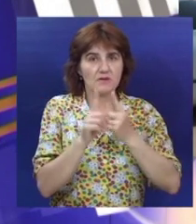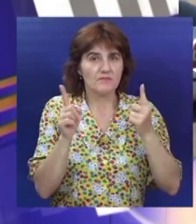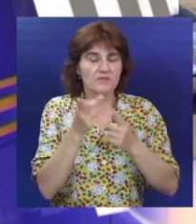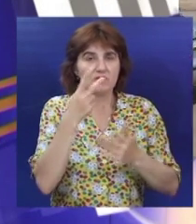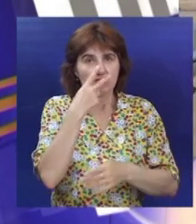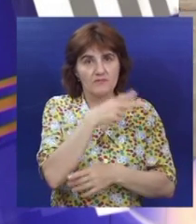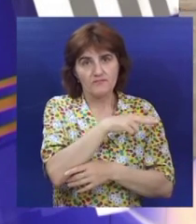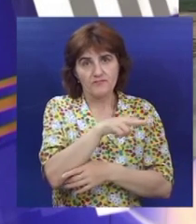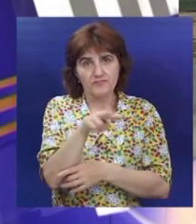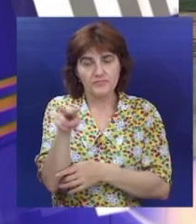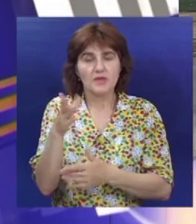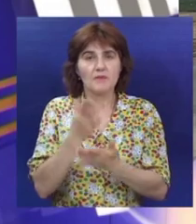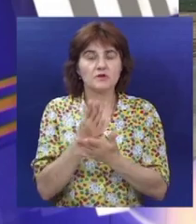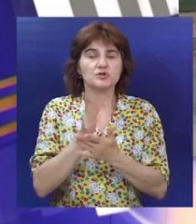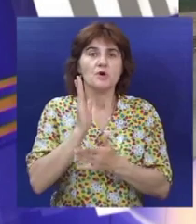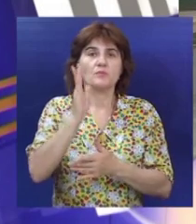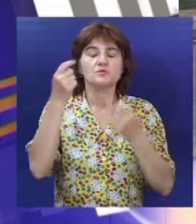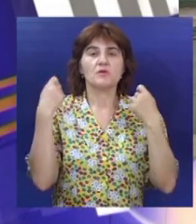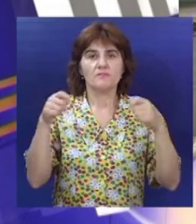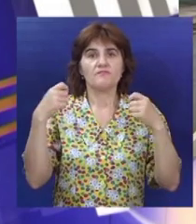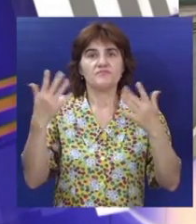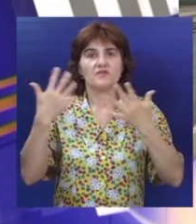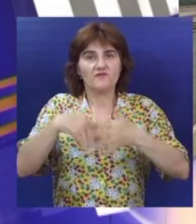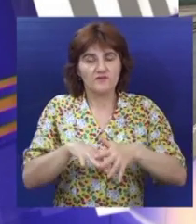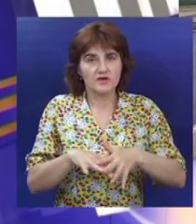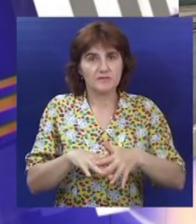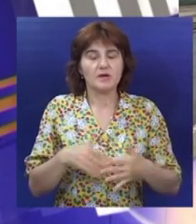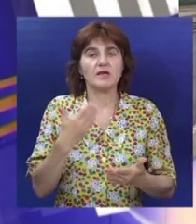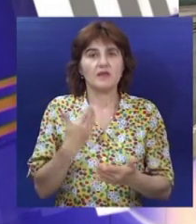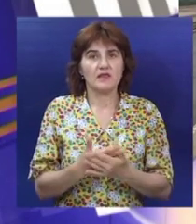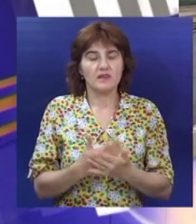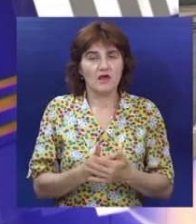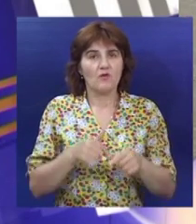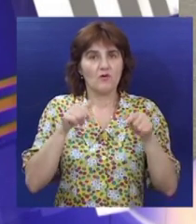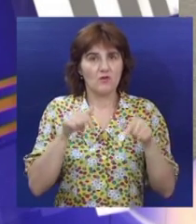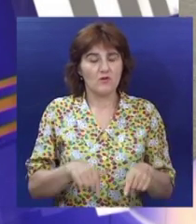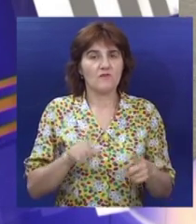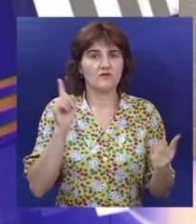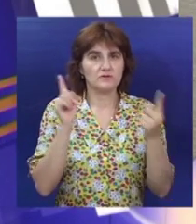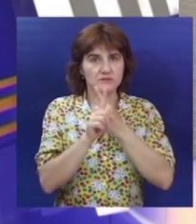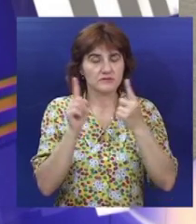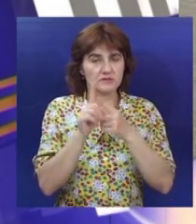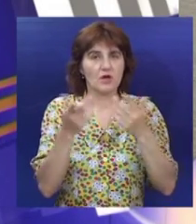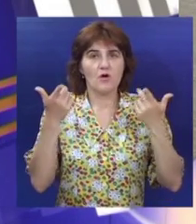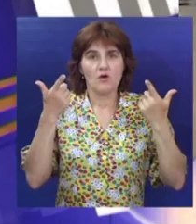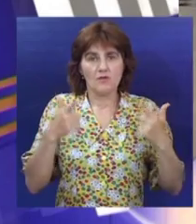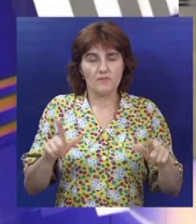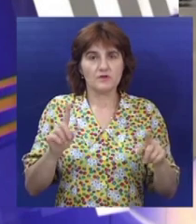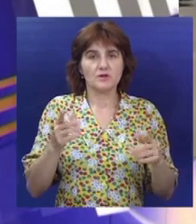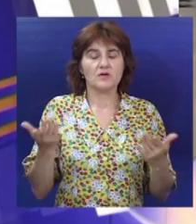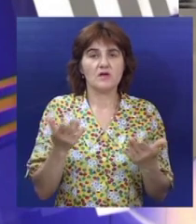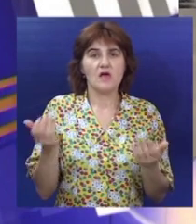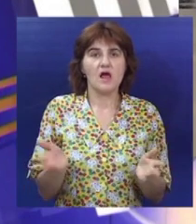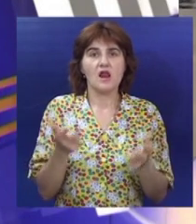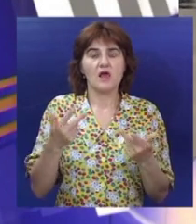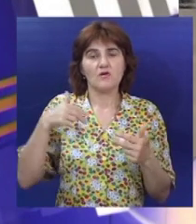do parcela na kojima će svoje kapacitete graditi Swarovski i Calcedonia. Osim toga, izgradnjom saobraćajnice omogućava se i